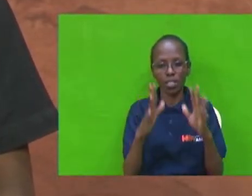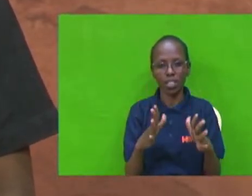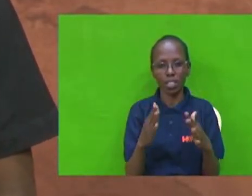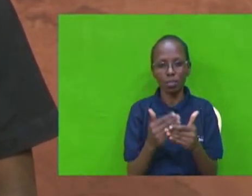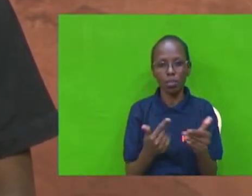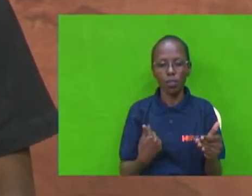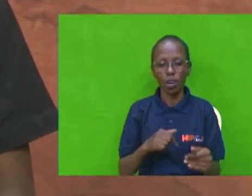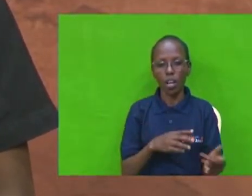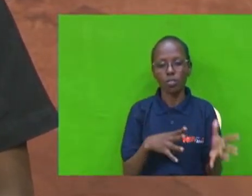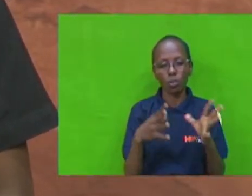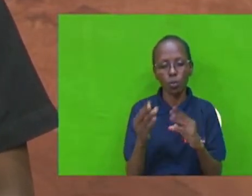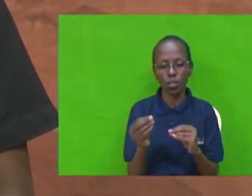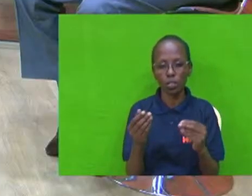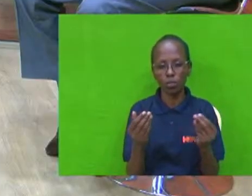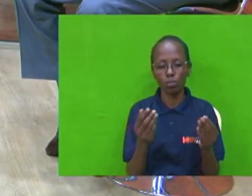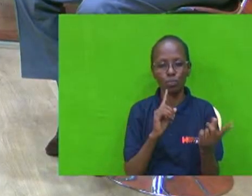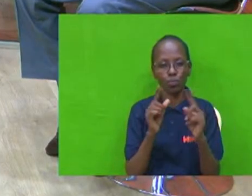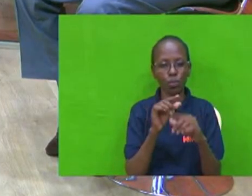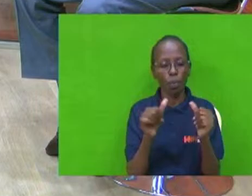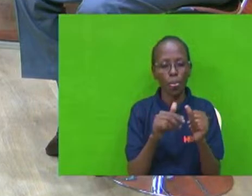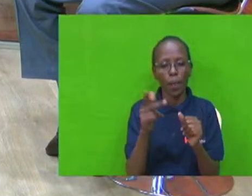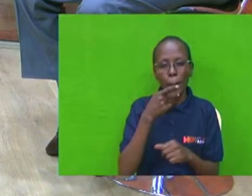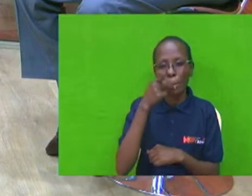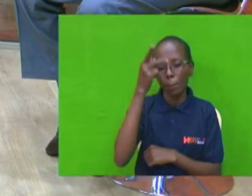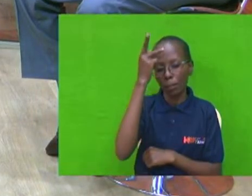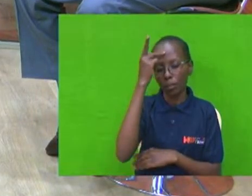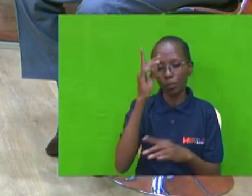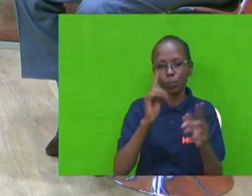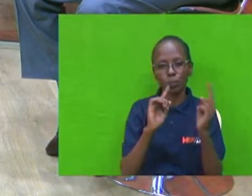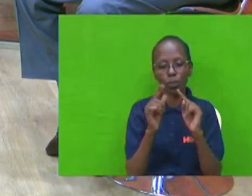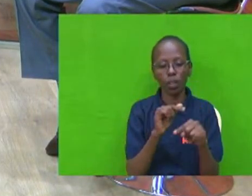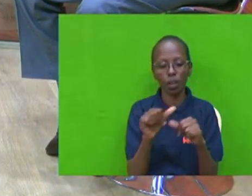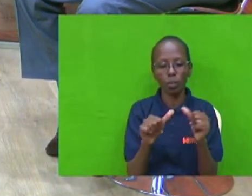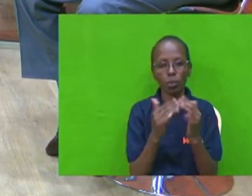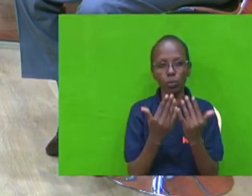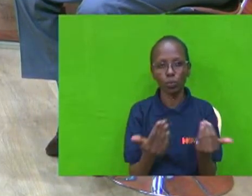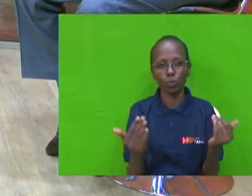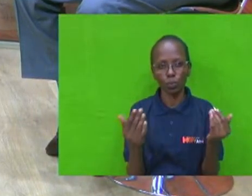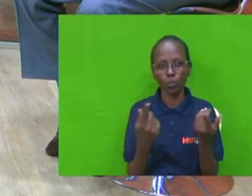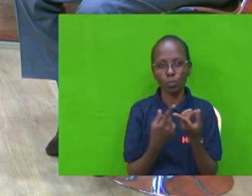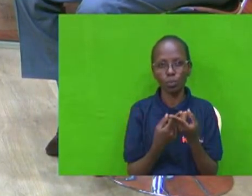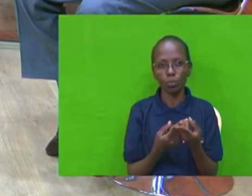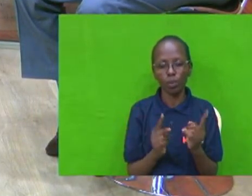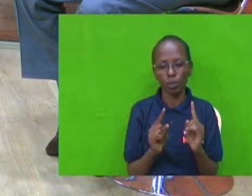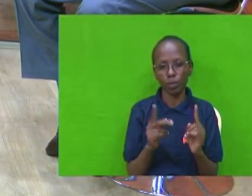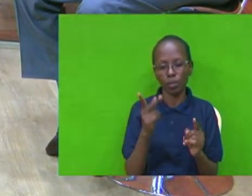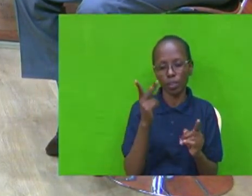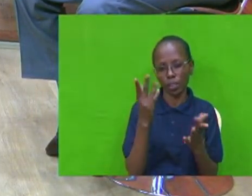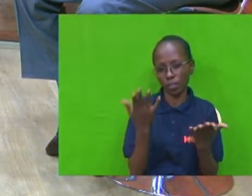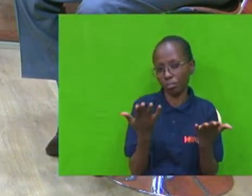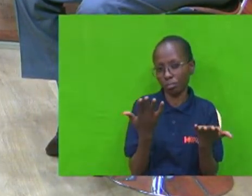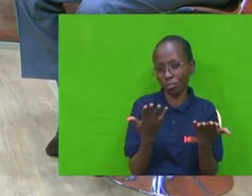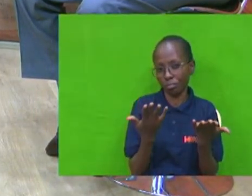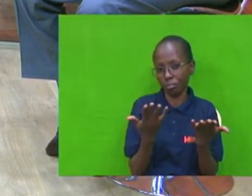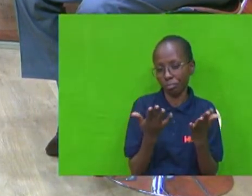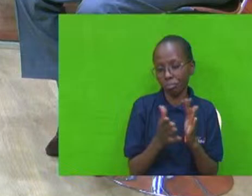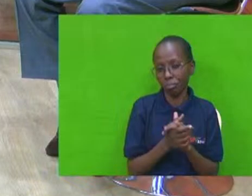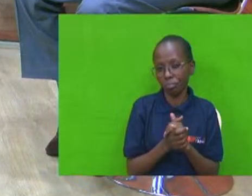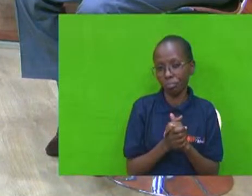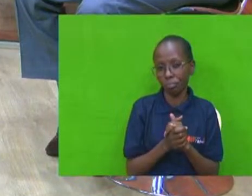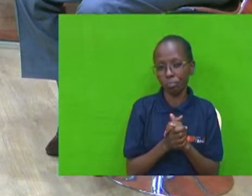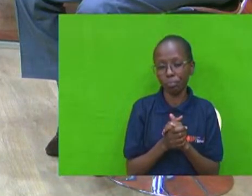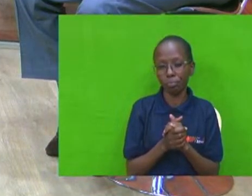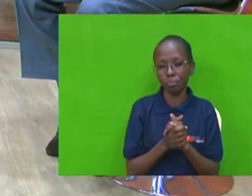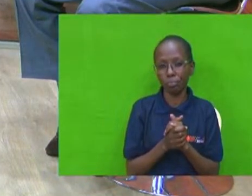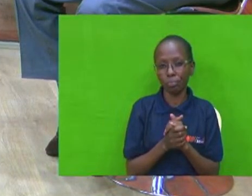tuende, tumewazungumzia wazazi, tumewazungumzia watoto. Lakini mwalimu, labda mwalimu